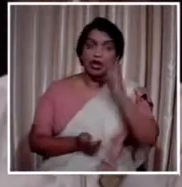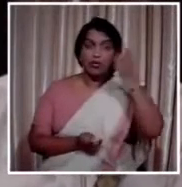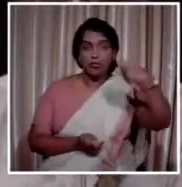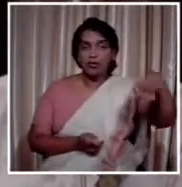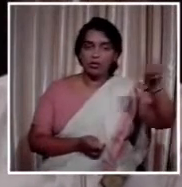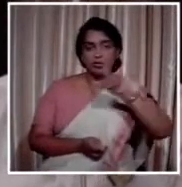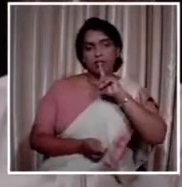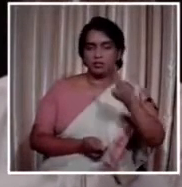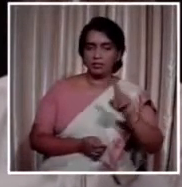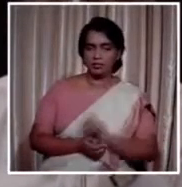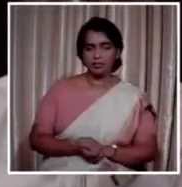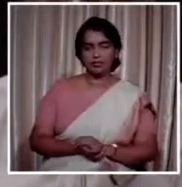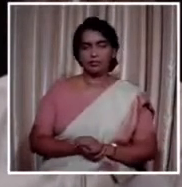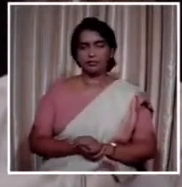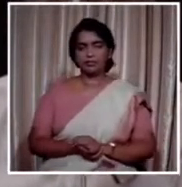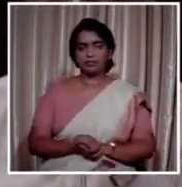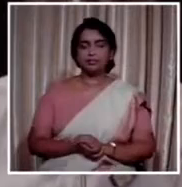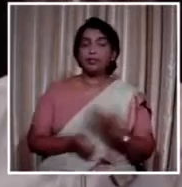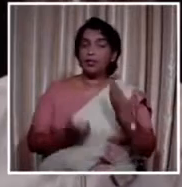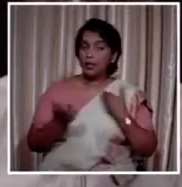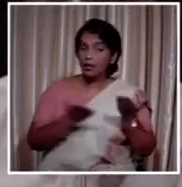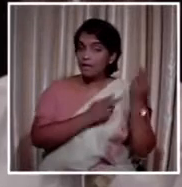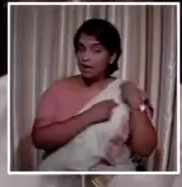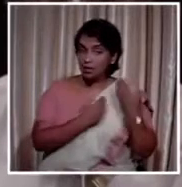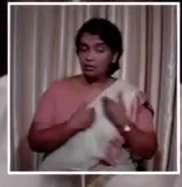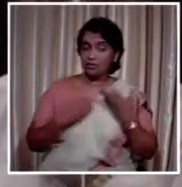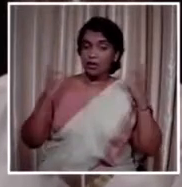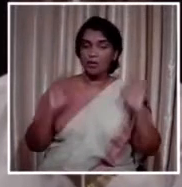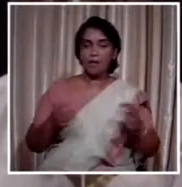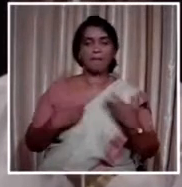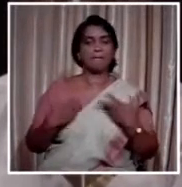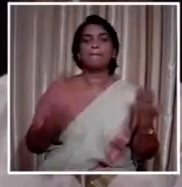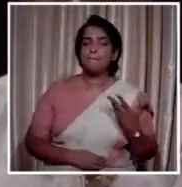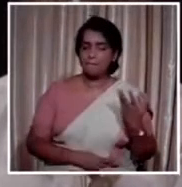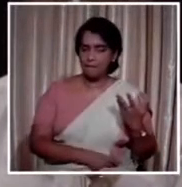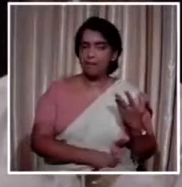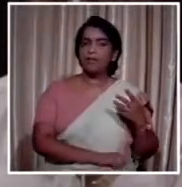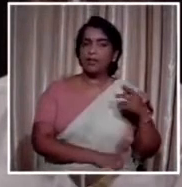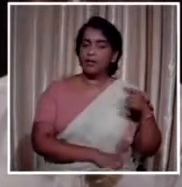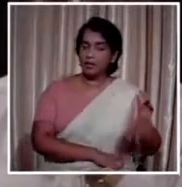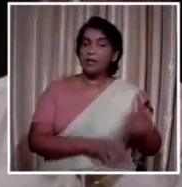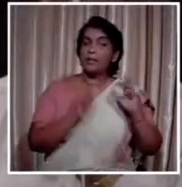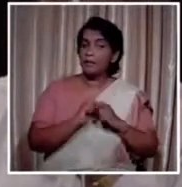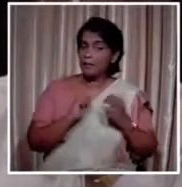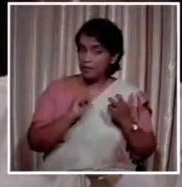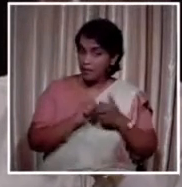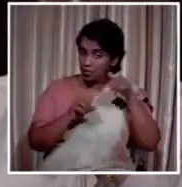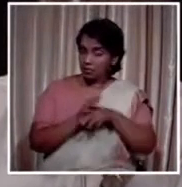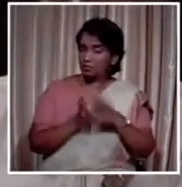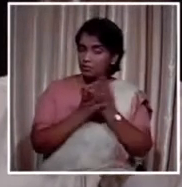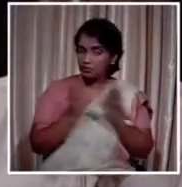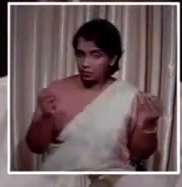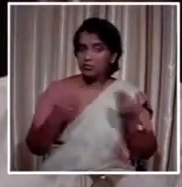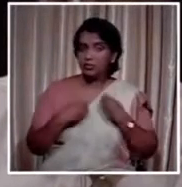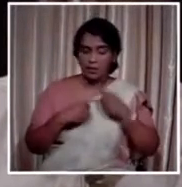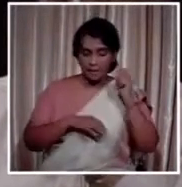பேச்சுவார்த்தை மூலம் நெருக்கடிக்கு தீர்வு காண வேண்டும். முன்னதாக காலி முகத்திடலில் ஆர்ப்பாட்டத்தில் ஈடுபட்ட குழுக்களை கலந்துரையாடலுக்கு